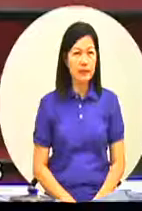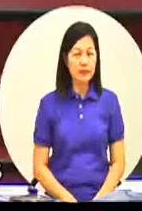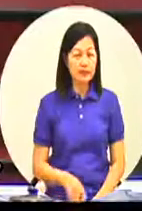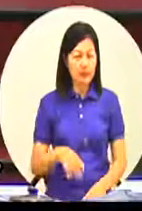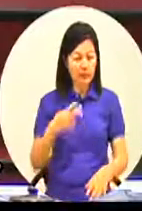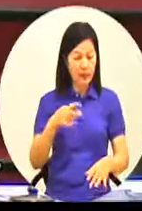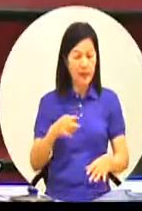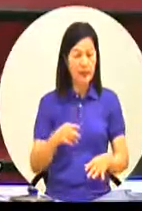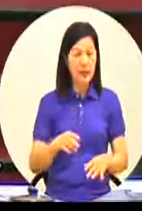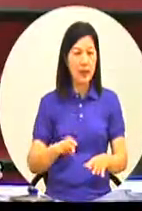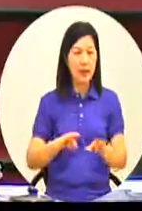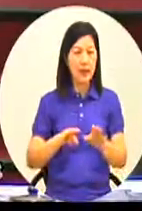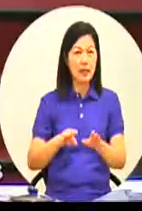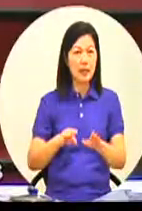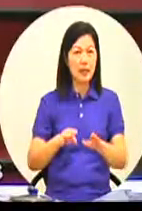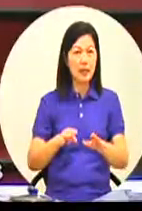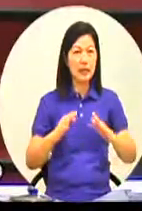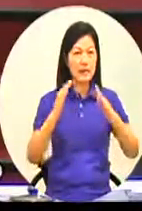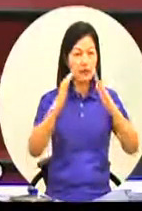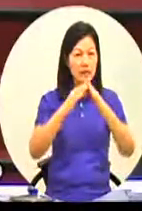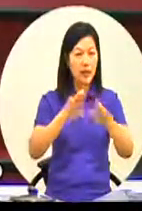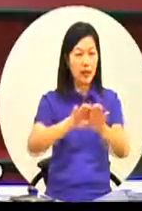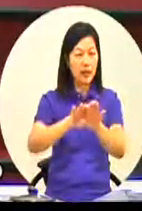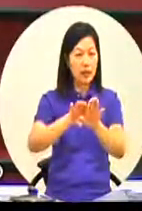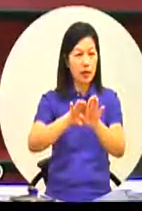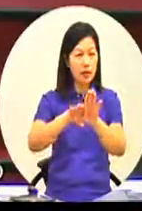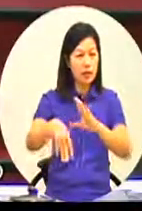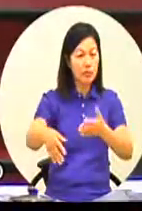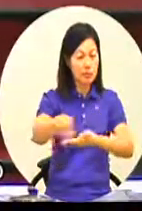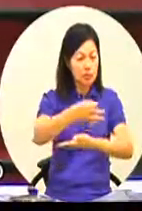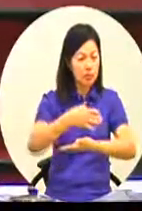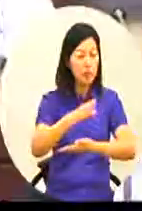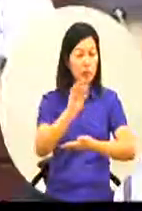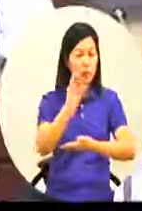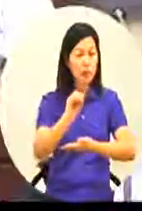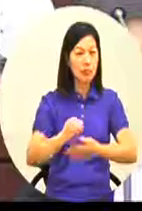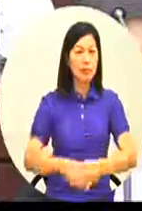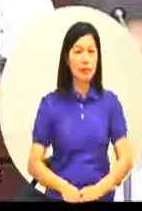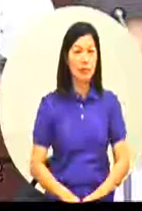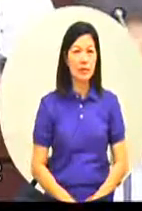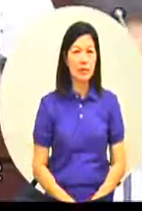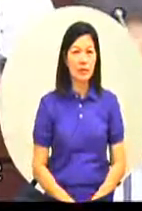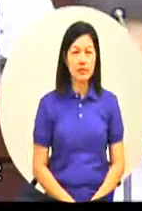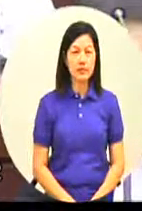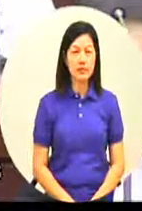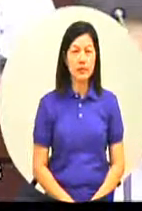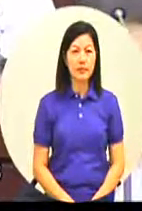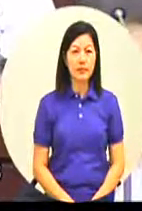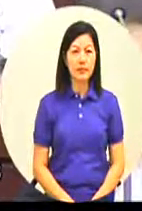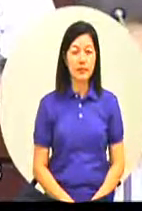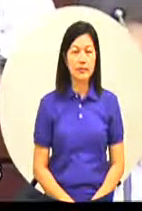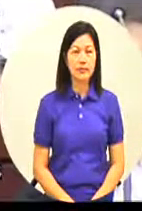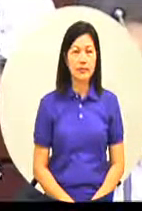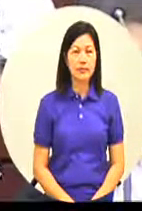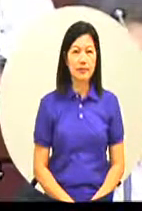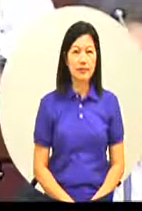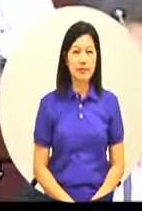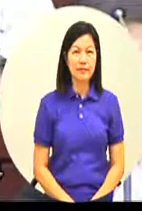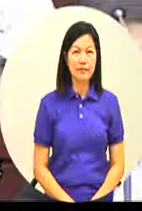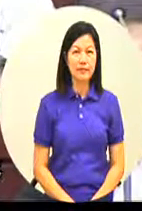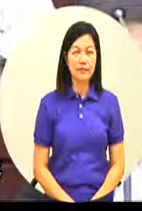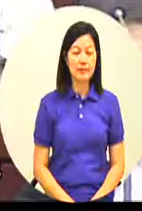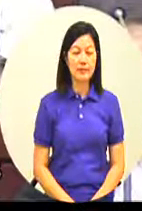着办公室无？请教局长一个来。 局长答复。 谢谢主席，谢谢曾议员哦。有